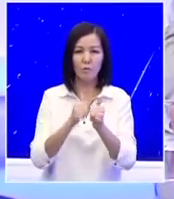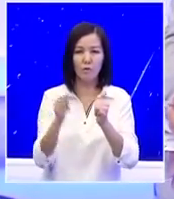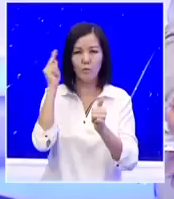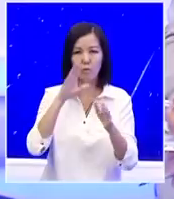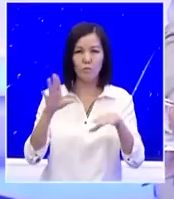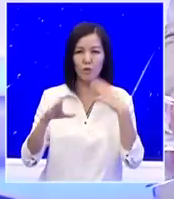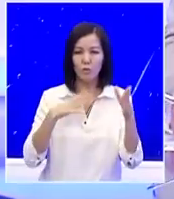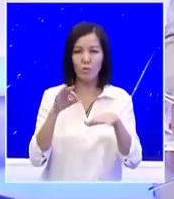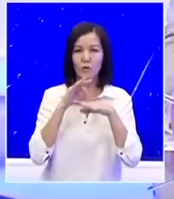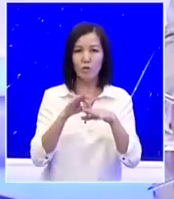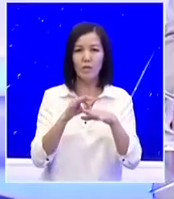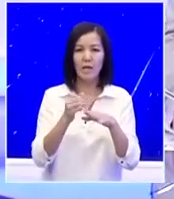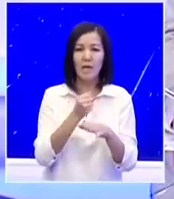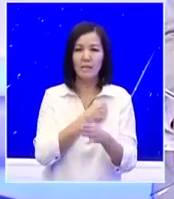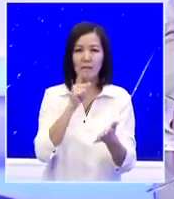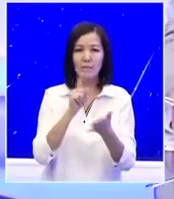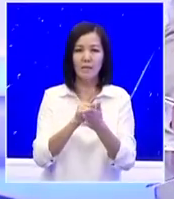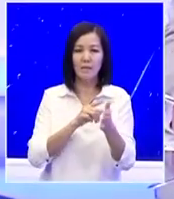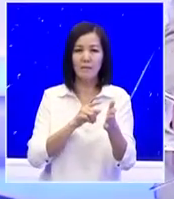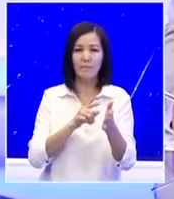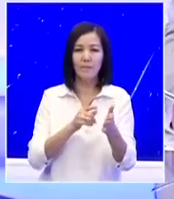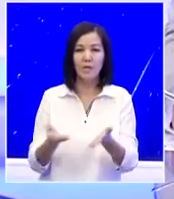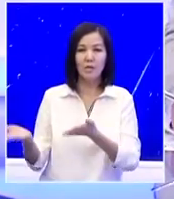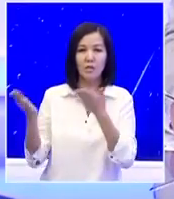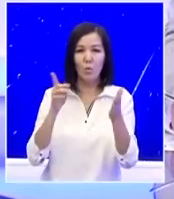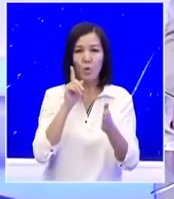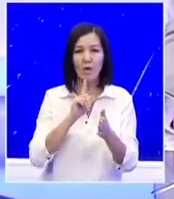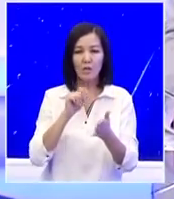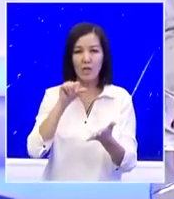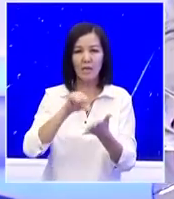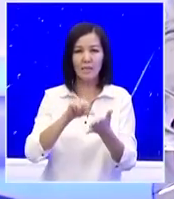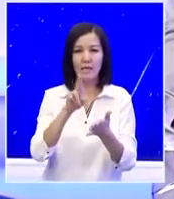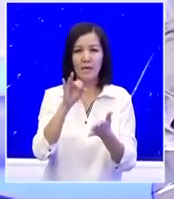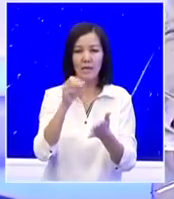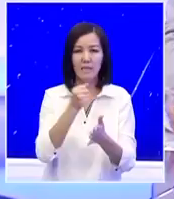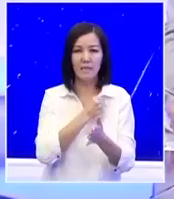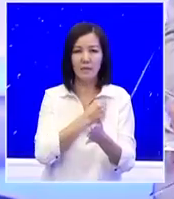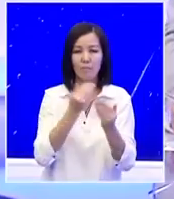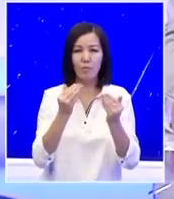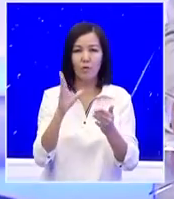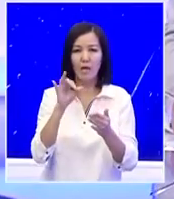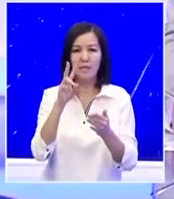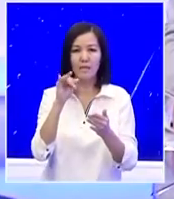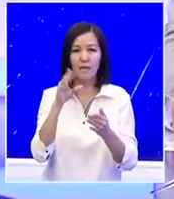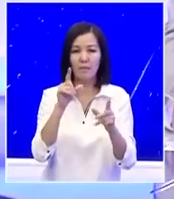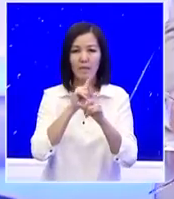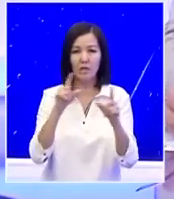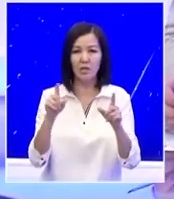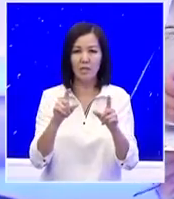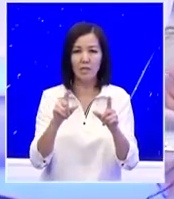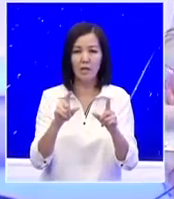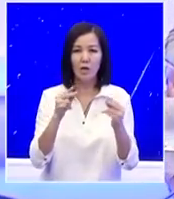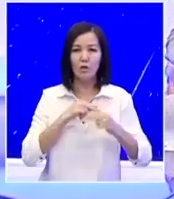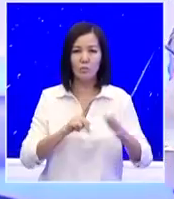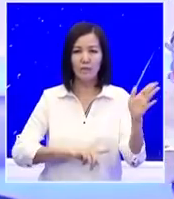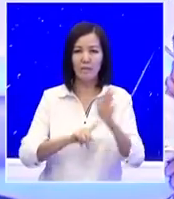күнделікті оқу-жаттығулары жүреді. Ал әскери міндетін өтеуге уақытша шақырылған қарасайлық сарбаздар бүгін Асыл Арман кешеніндегі